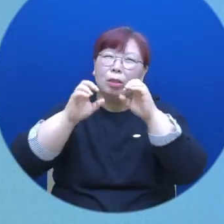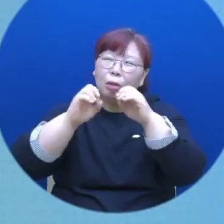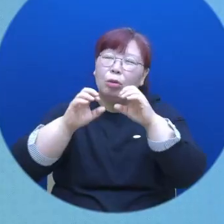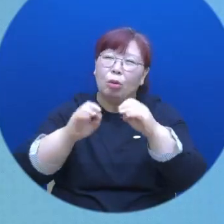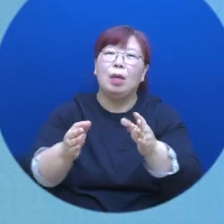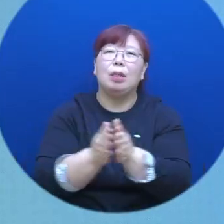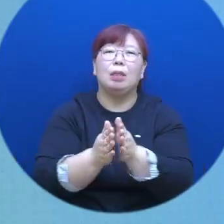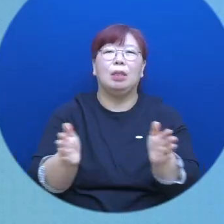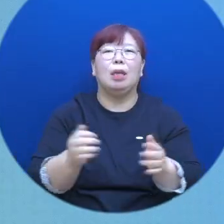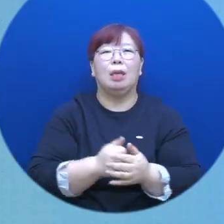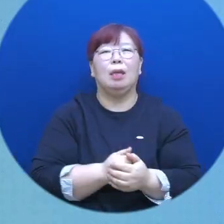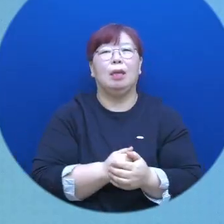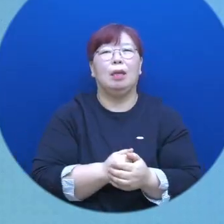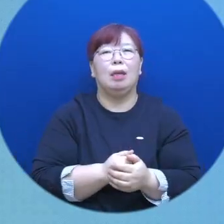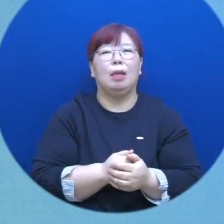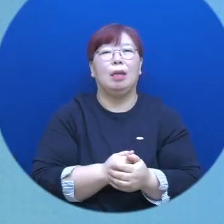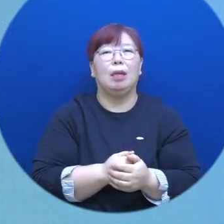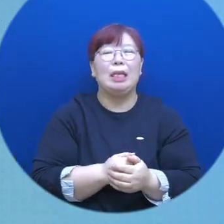근데 누가 있었느냐?